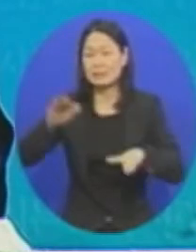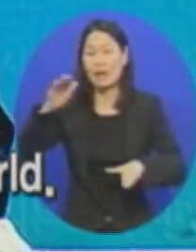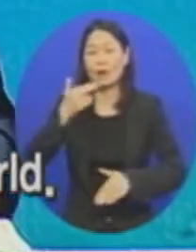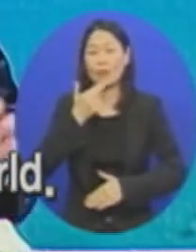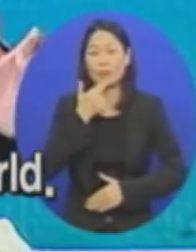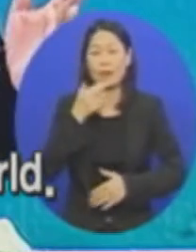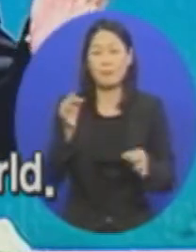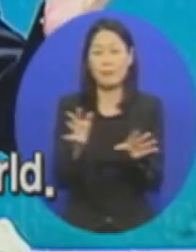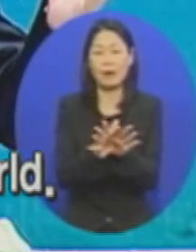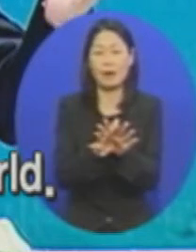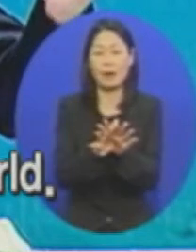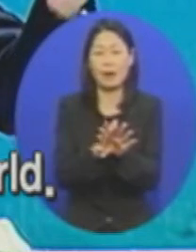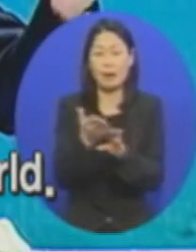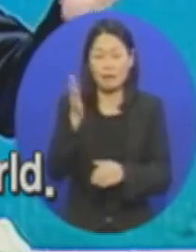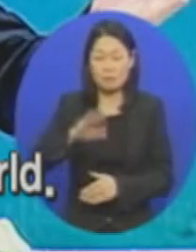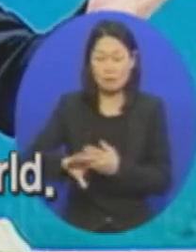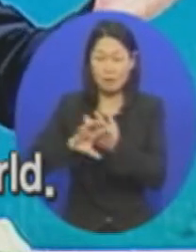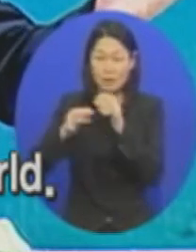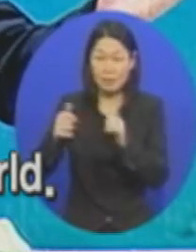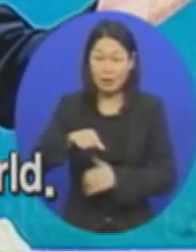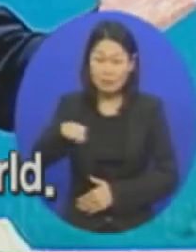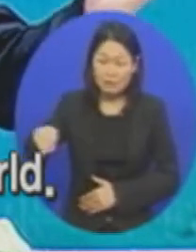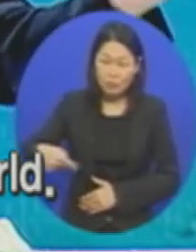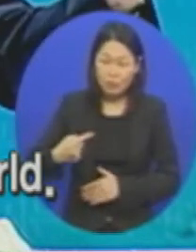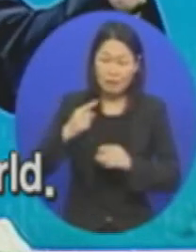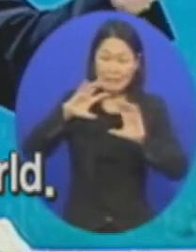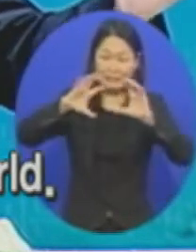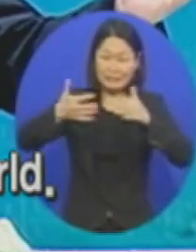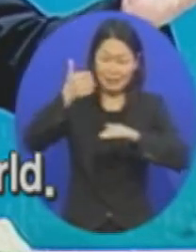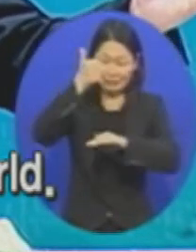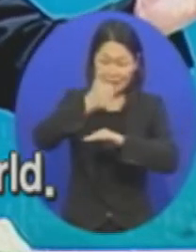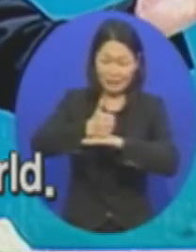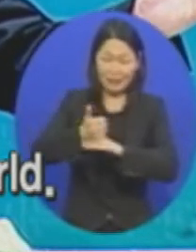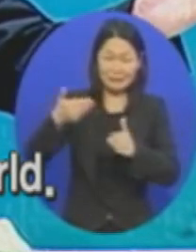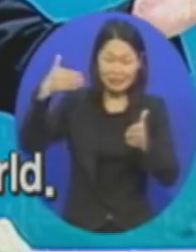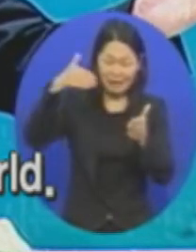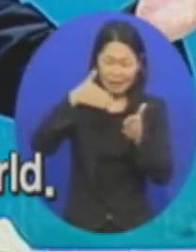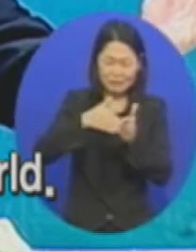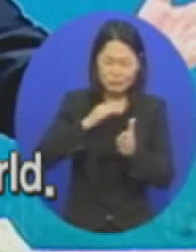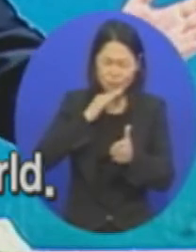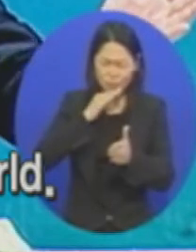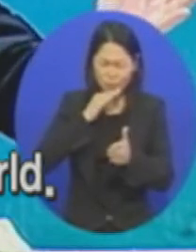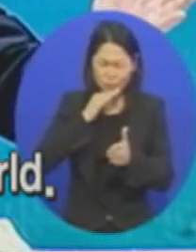이방인들은 영어 세상 땅 끝까지 엄청난 사람들이에요